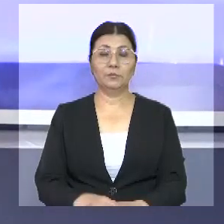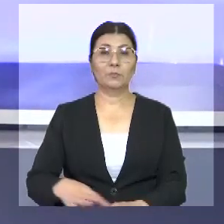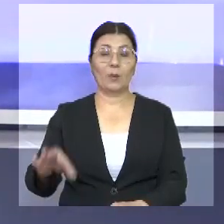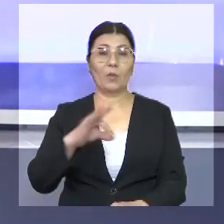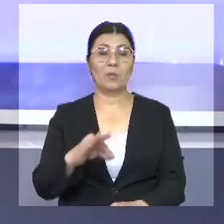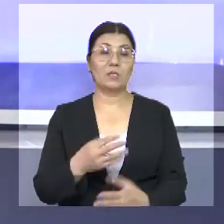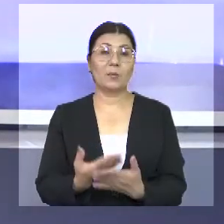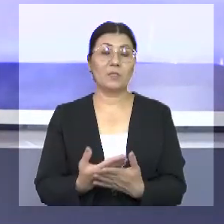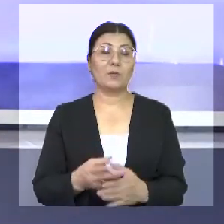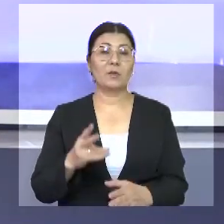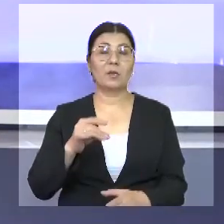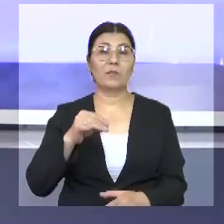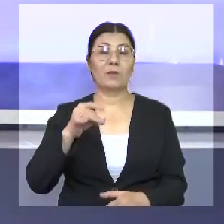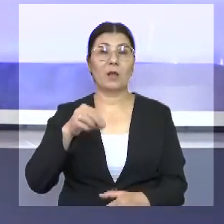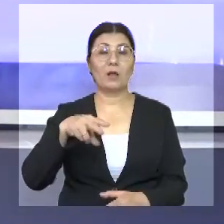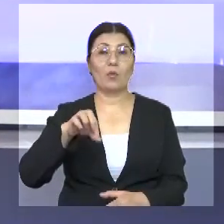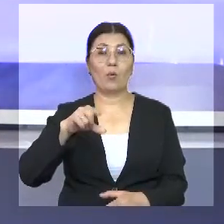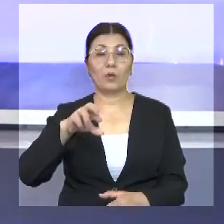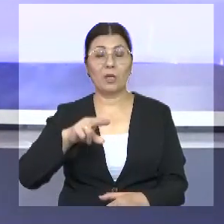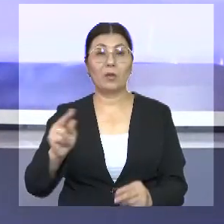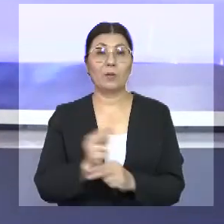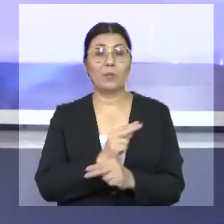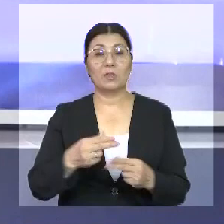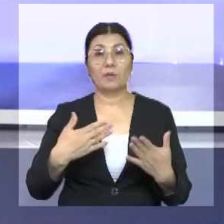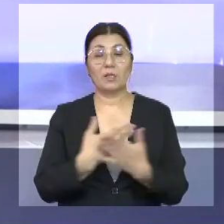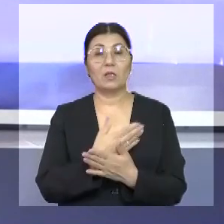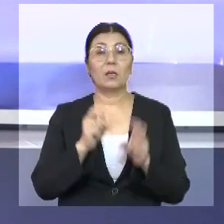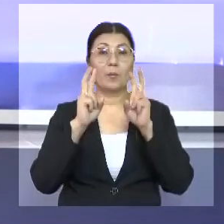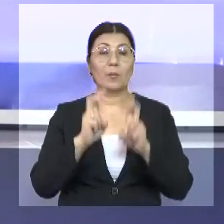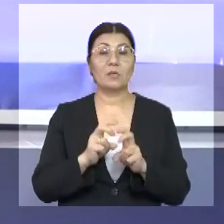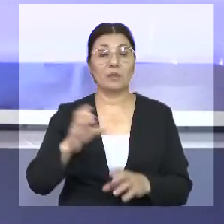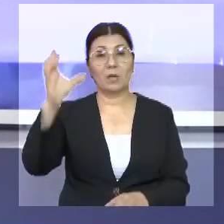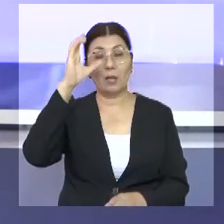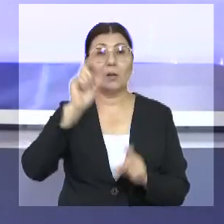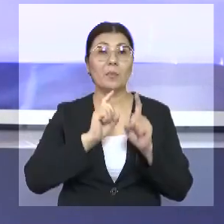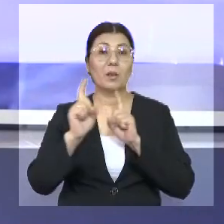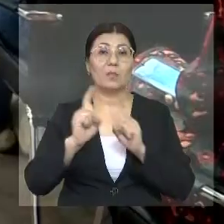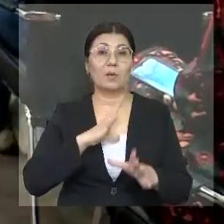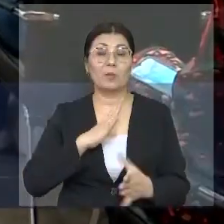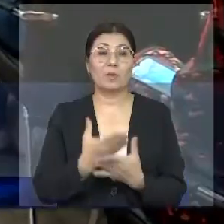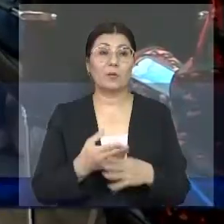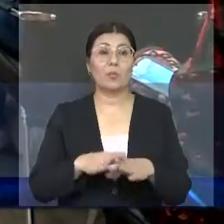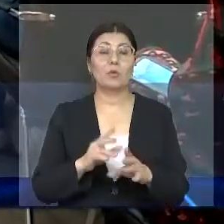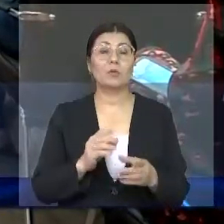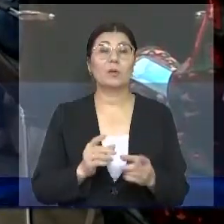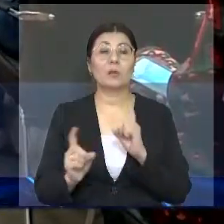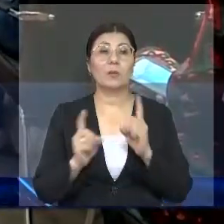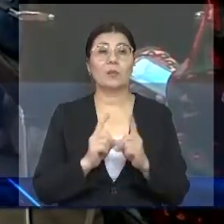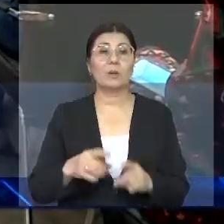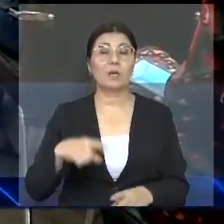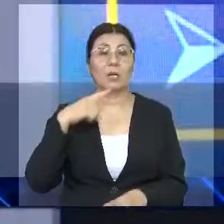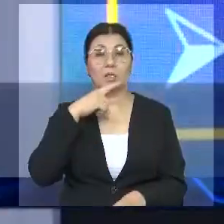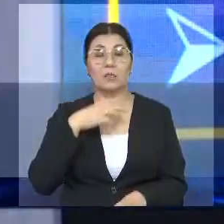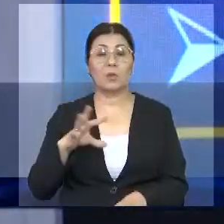Өңірде клиникалық неврология, диагностика мен емдеудегі инновациялар тақырыбында ғылыми конференция өтті. Аталмыш жиынға Ресей мен Оңтүстік